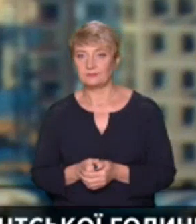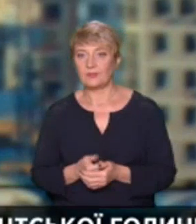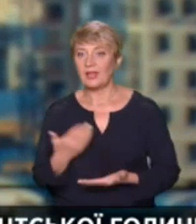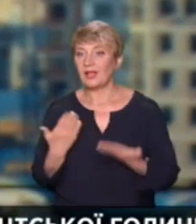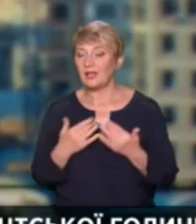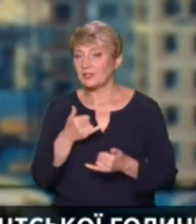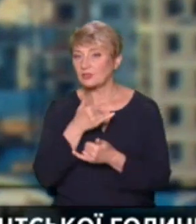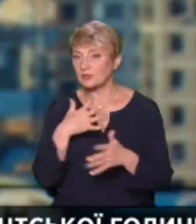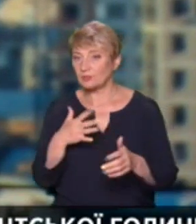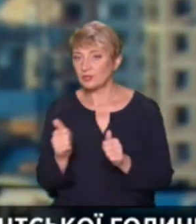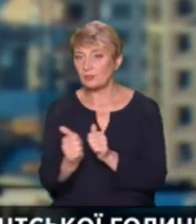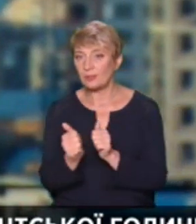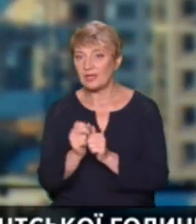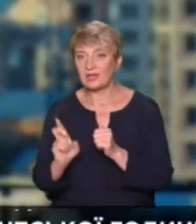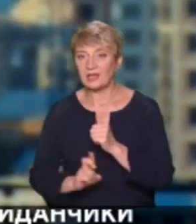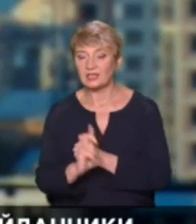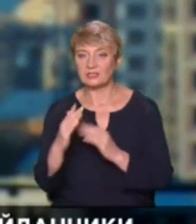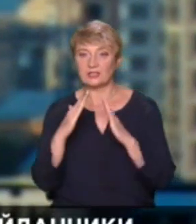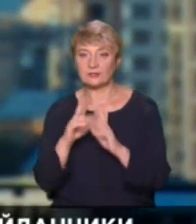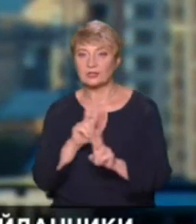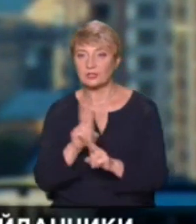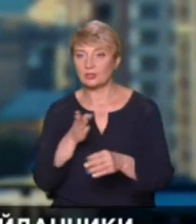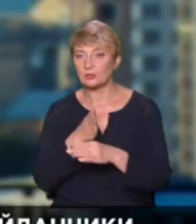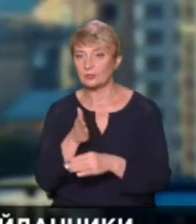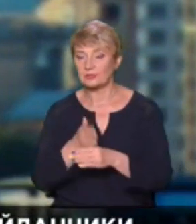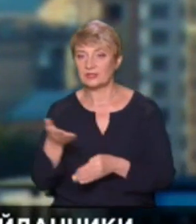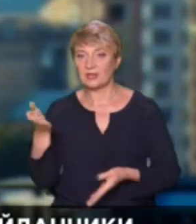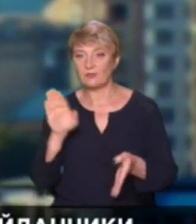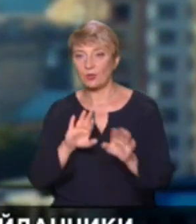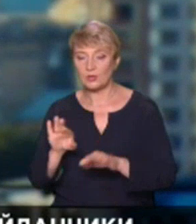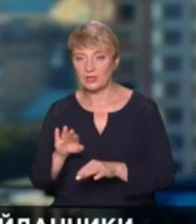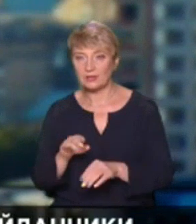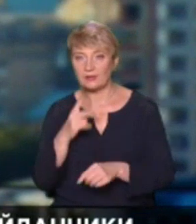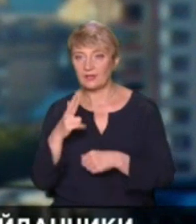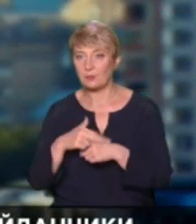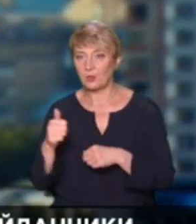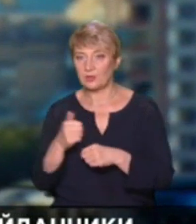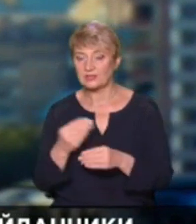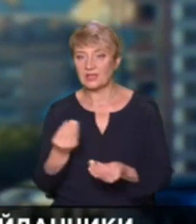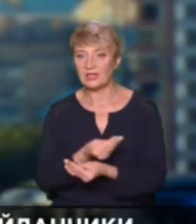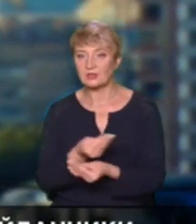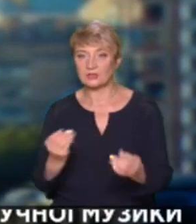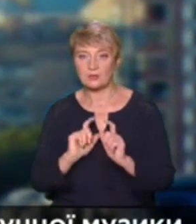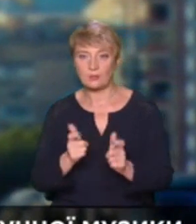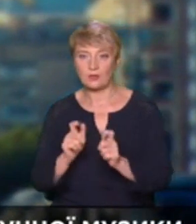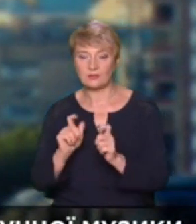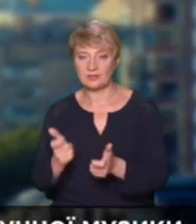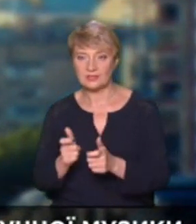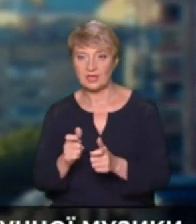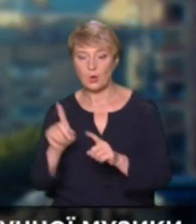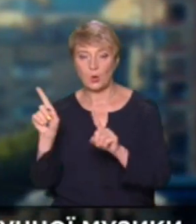Що ж не можна біля церков, то ніхто не заважає, наприклад, у горах і полонинах. Дійсно, поліція зараз роздає повістки у